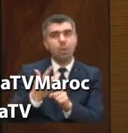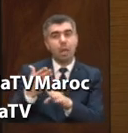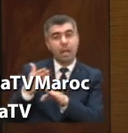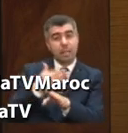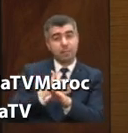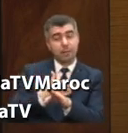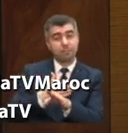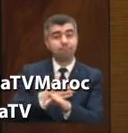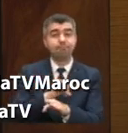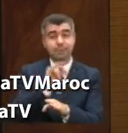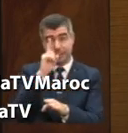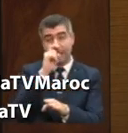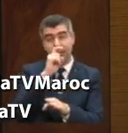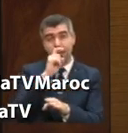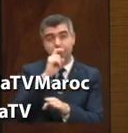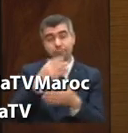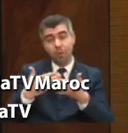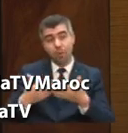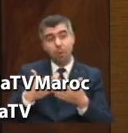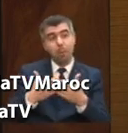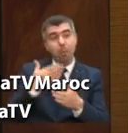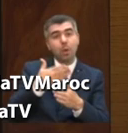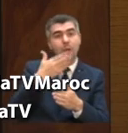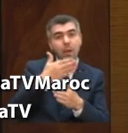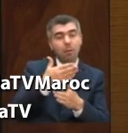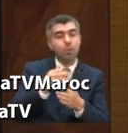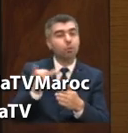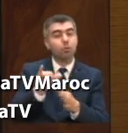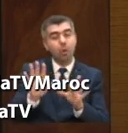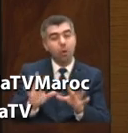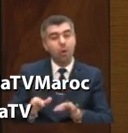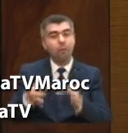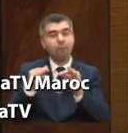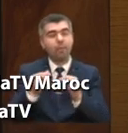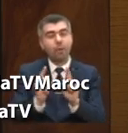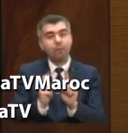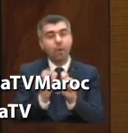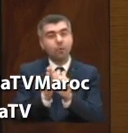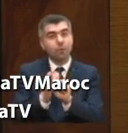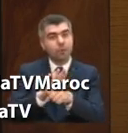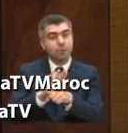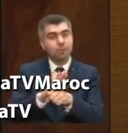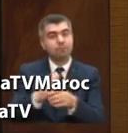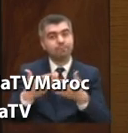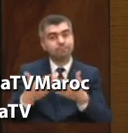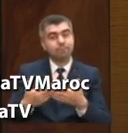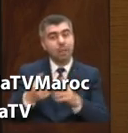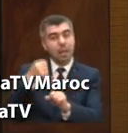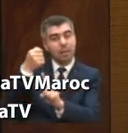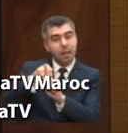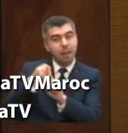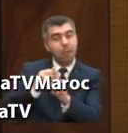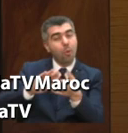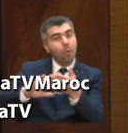متوقع، لكن الأهم في تقديرنا هو مخرجات ما بعد الجائحة وهو الورش الذي يتعين أن ينكب عليه